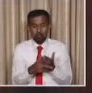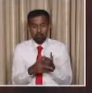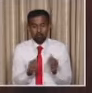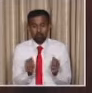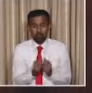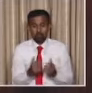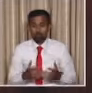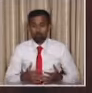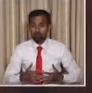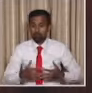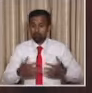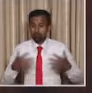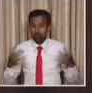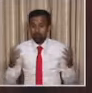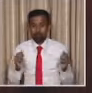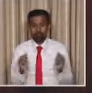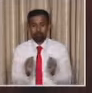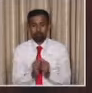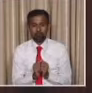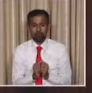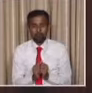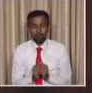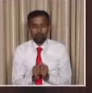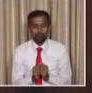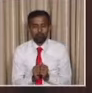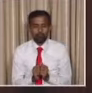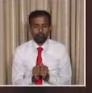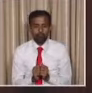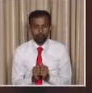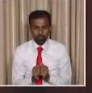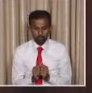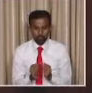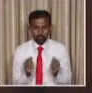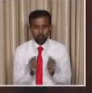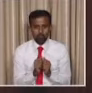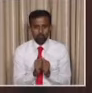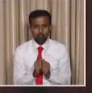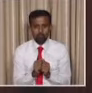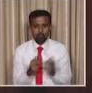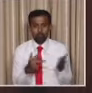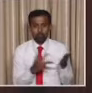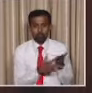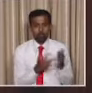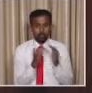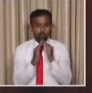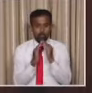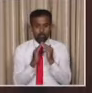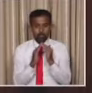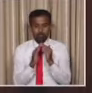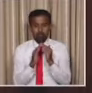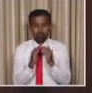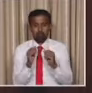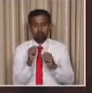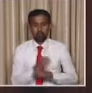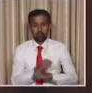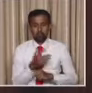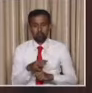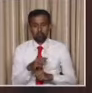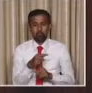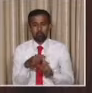මහා වැඩසටහනක් මේ මේ මේ මේ වැඩසටහන අද ඒ සම්පකාර විද්‍යාලේ අද අඩපඩ වෙලා තියෙනවා